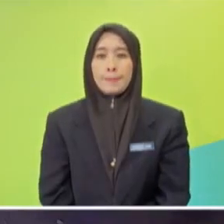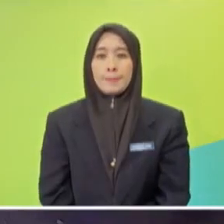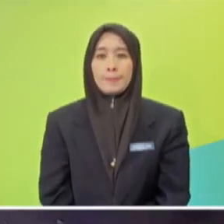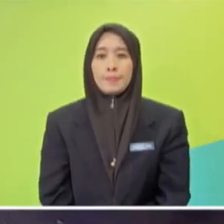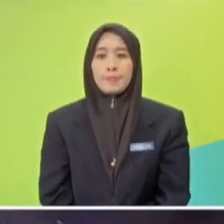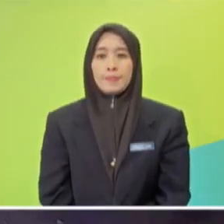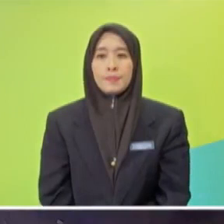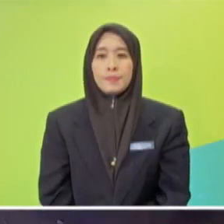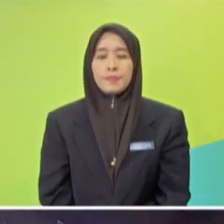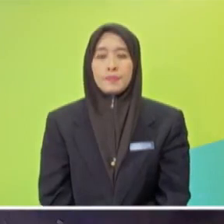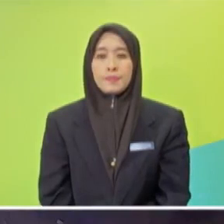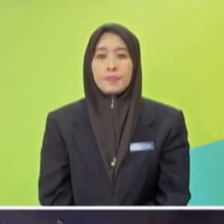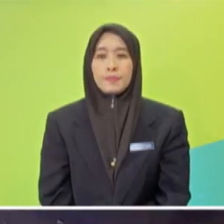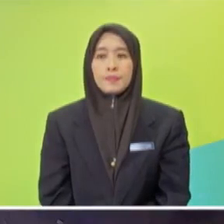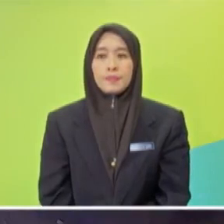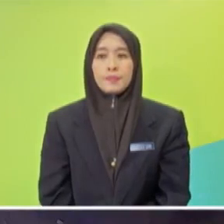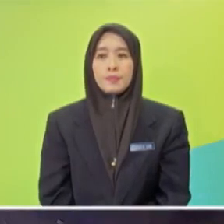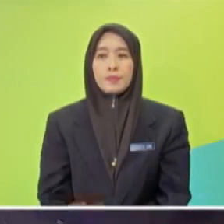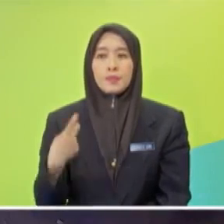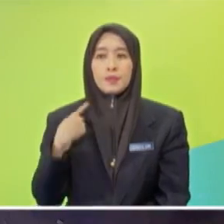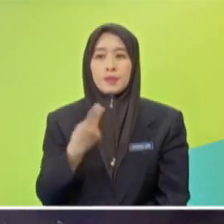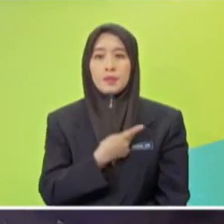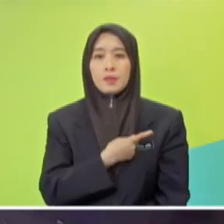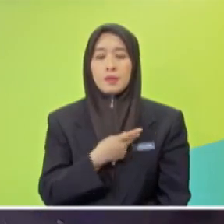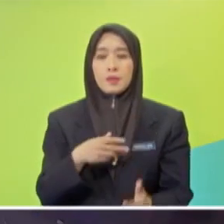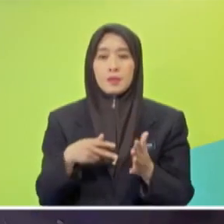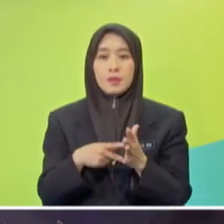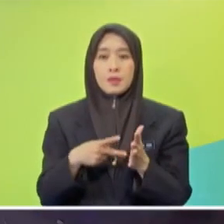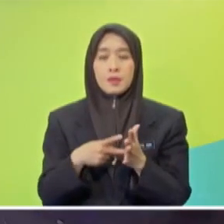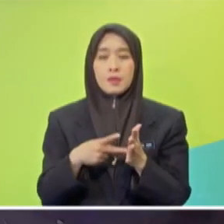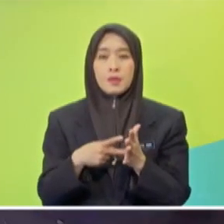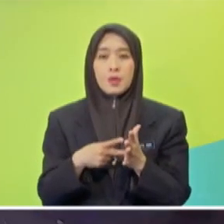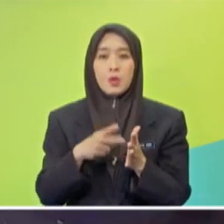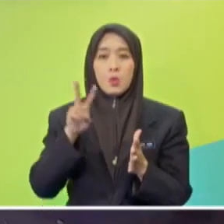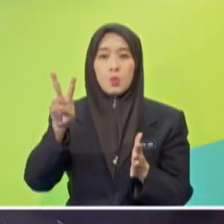Oke jadi kita kira macam biasa lah ya